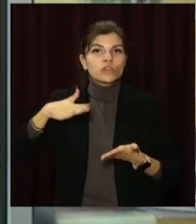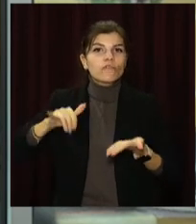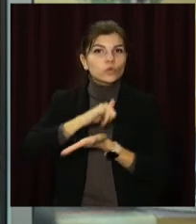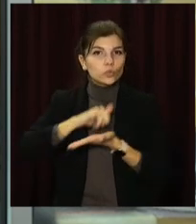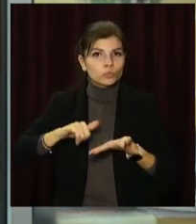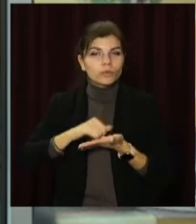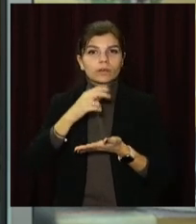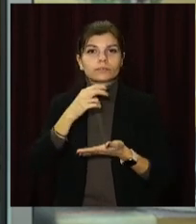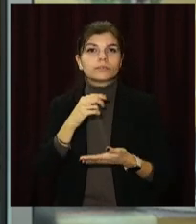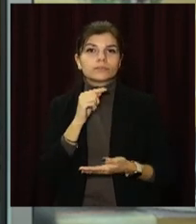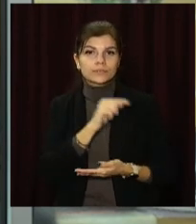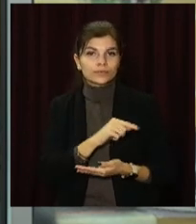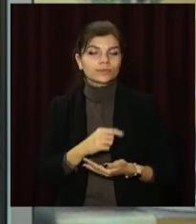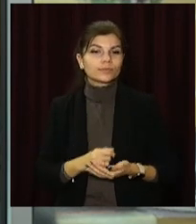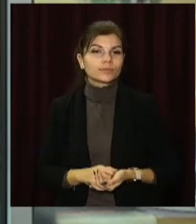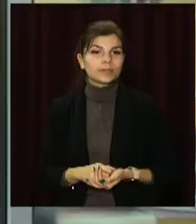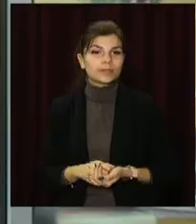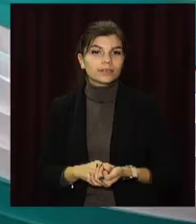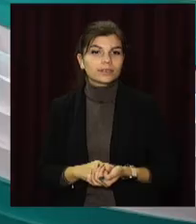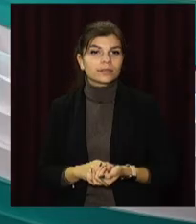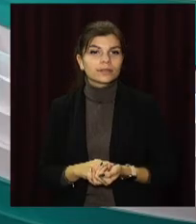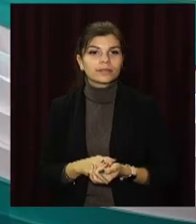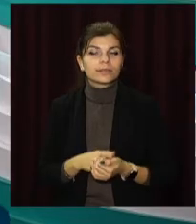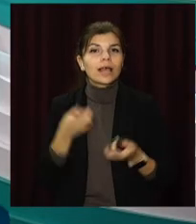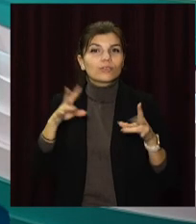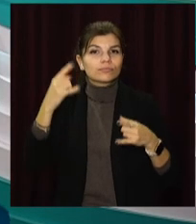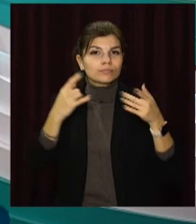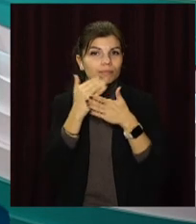соцмережах. Сюжети переглядаєте на нашому YouTube-каналі.